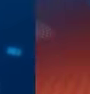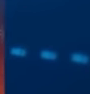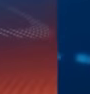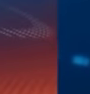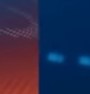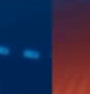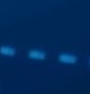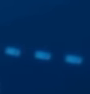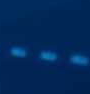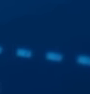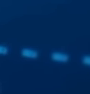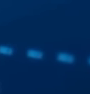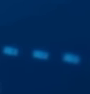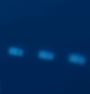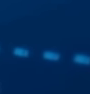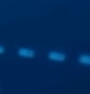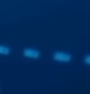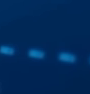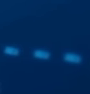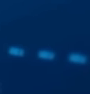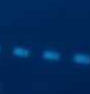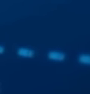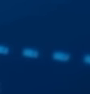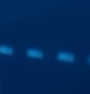тиын. Ресей рублі 5